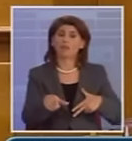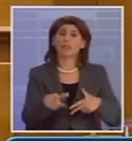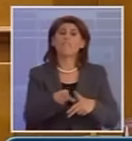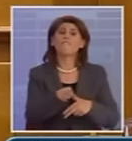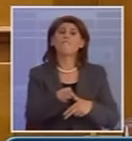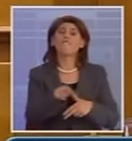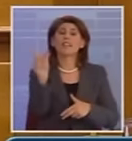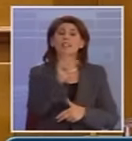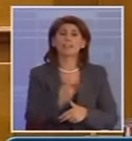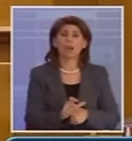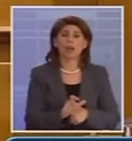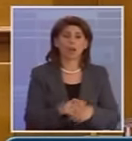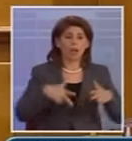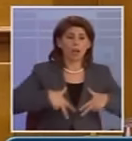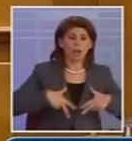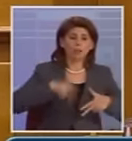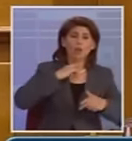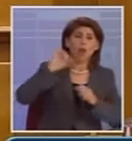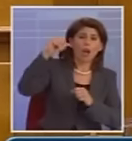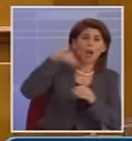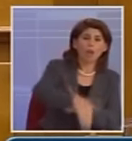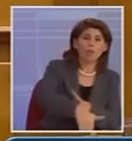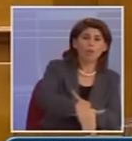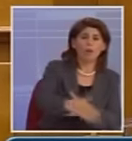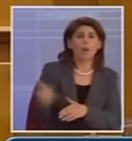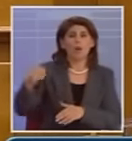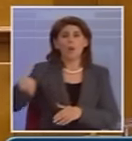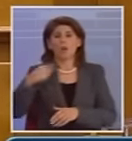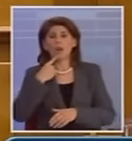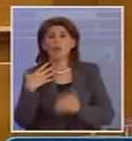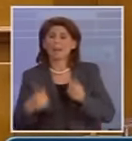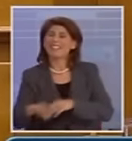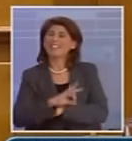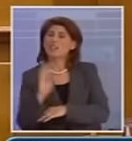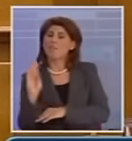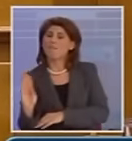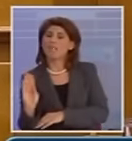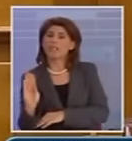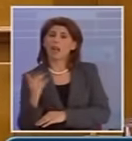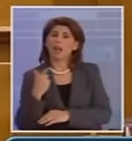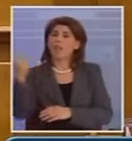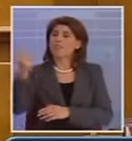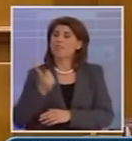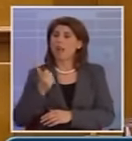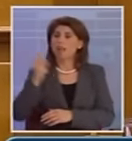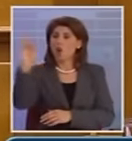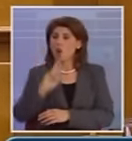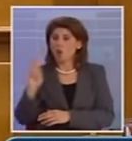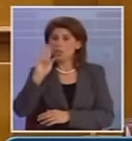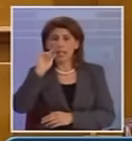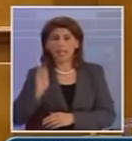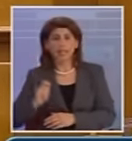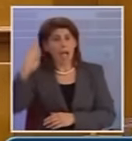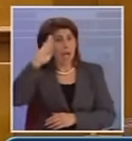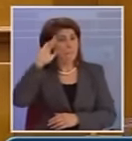Ιταλία χώρα χρεοκοπημένη. Ο άλλος λέει ότι υπάρχει plan B να δανειστείτε από Ρωσία και Νέα Αμερική.